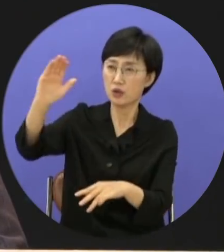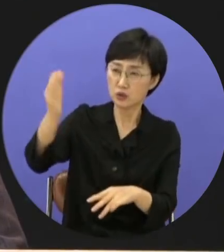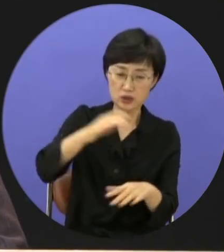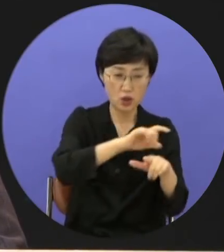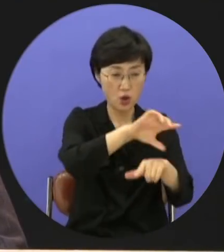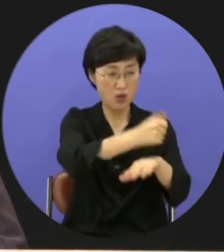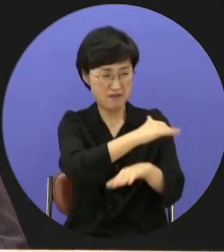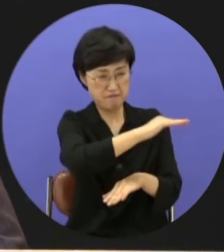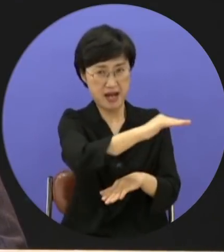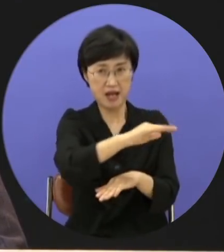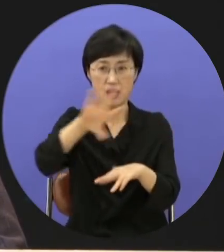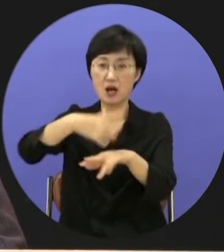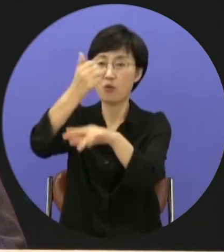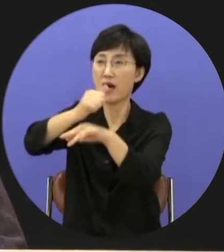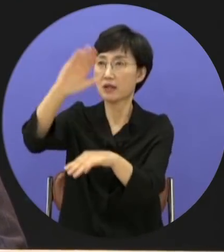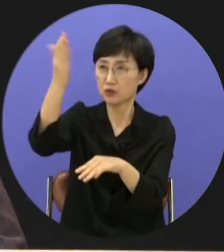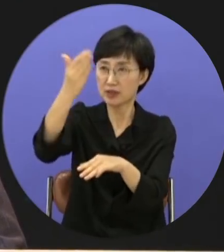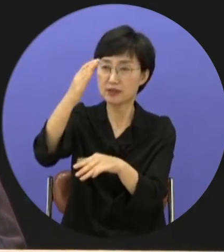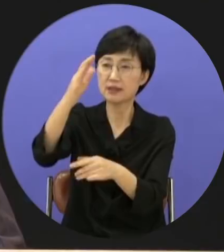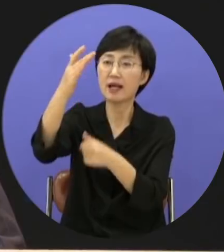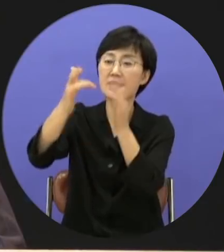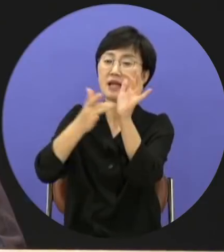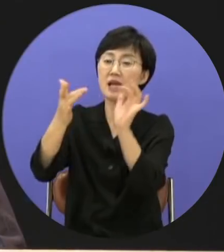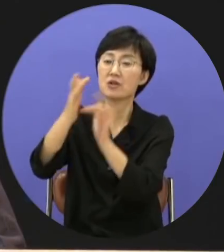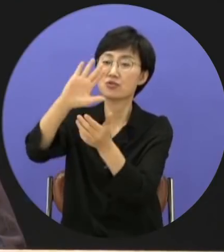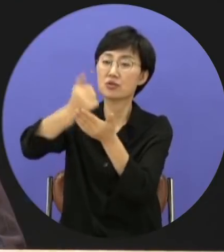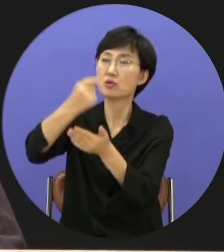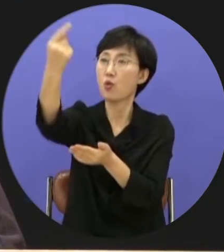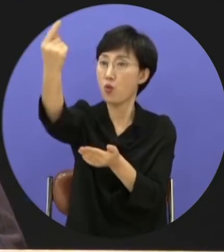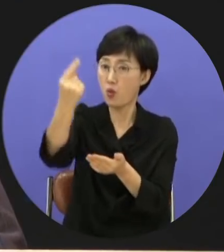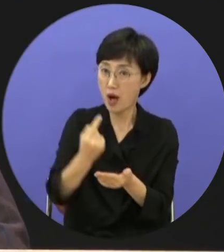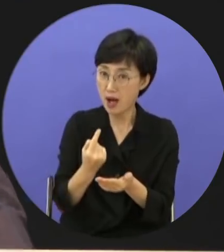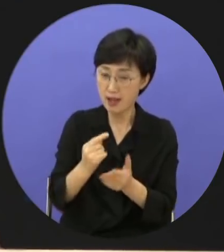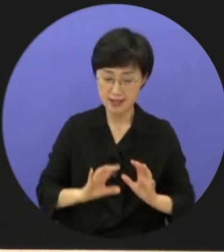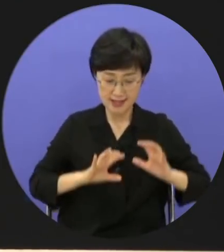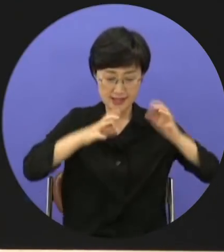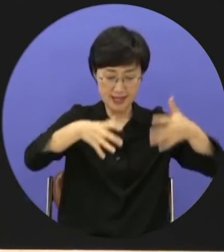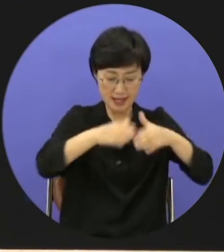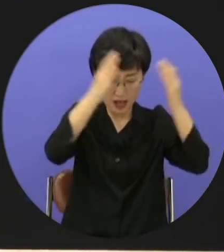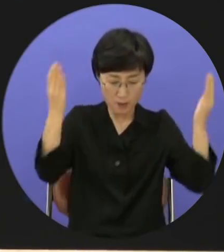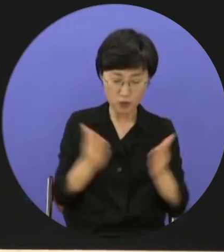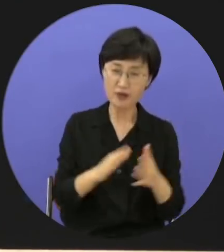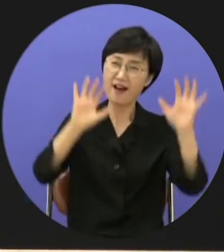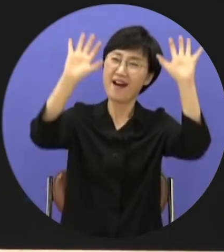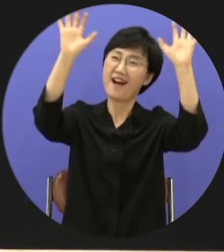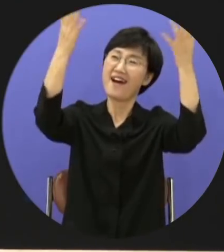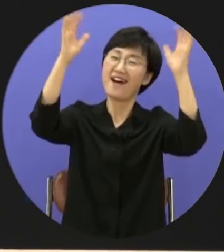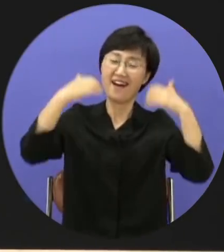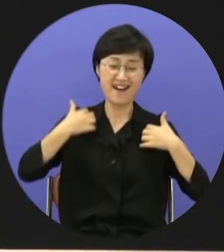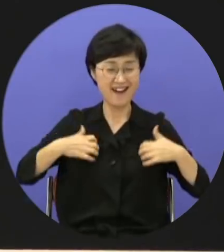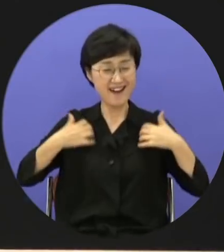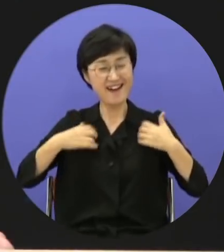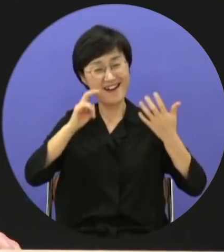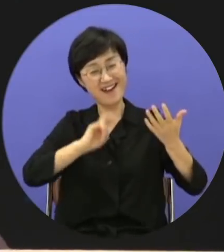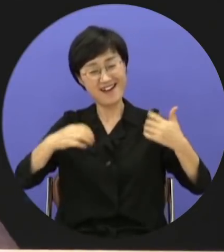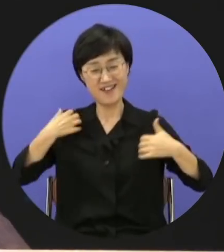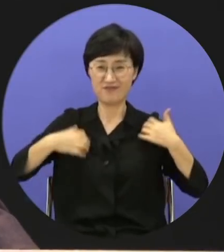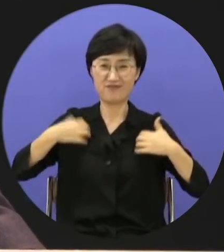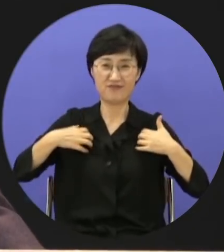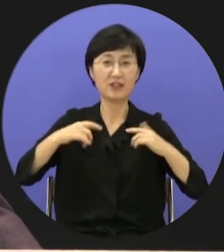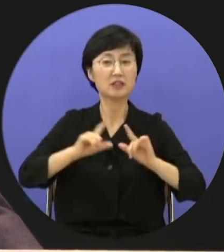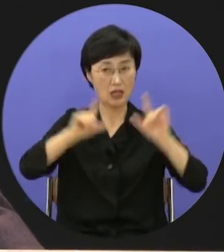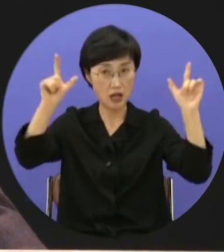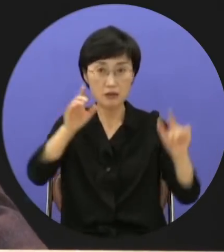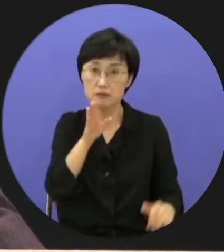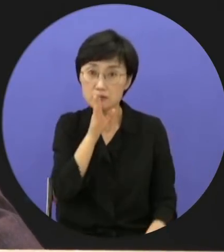날은 전 세계가 찬양을 하는 겁니다. The king of kings, Jesus Christ, came to the earth. The entire world then rises up in celebration for